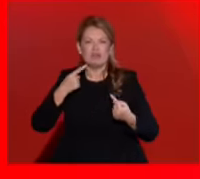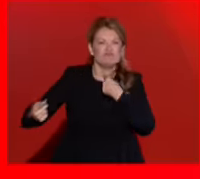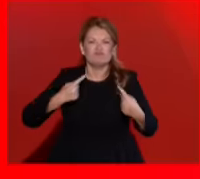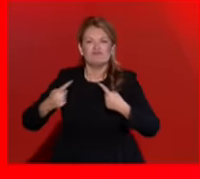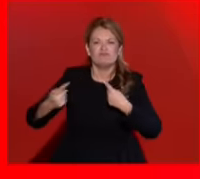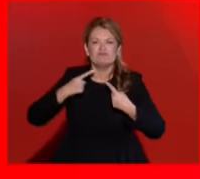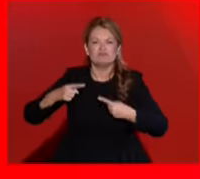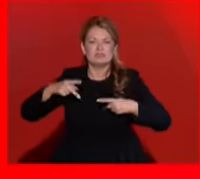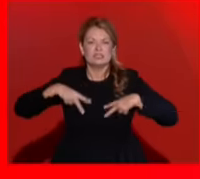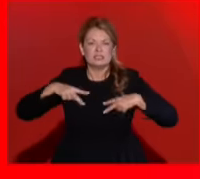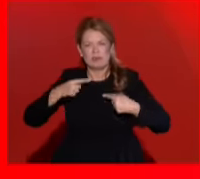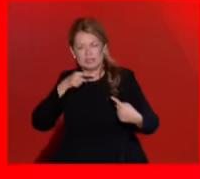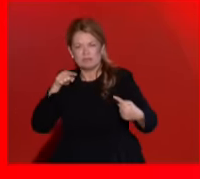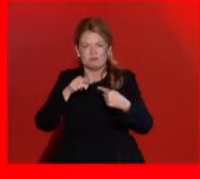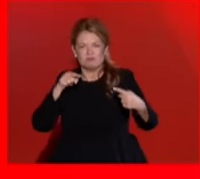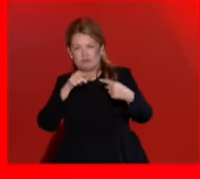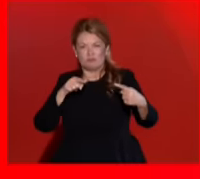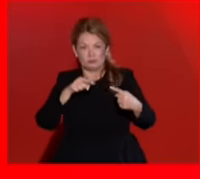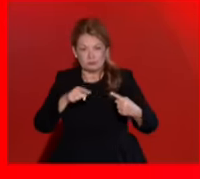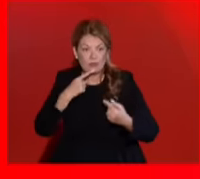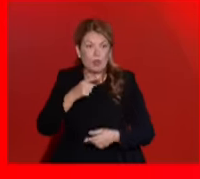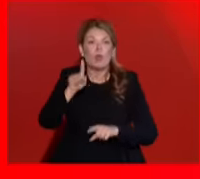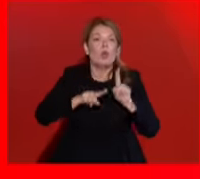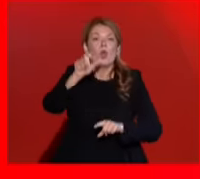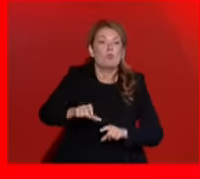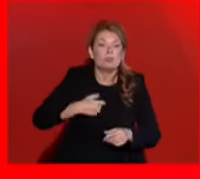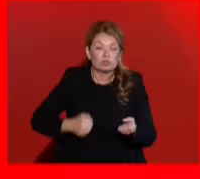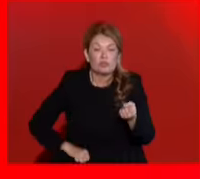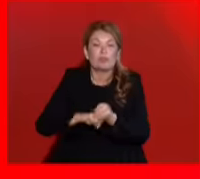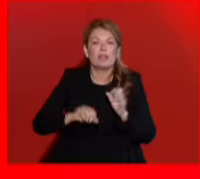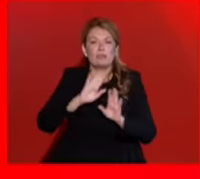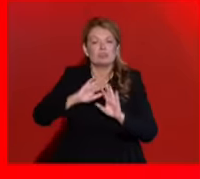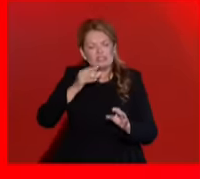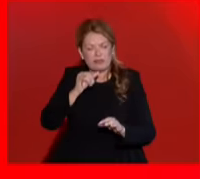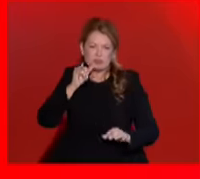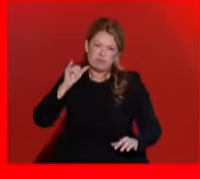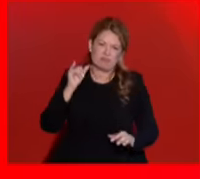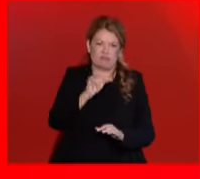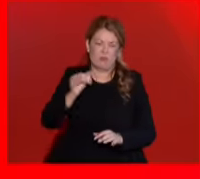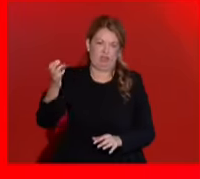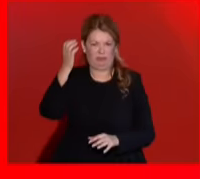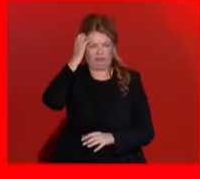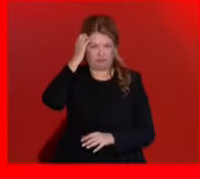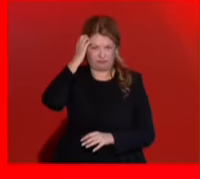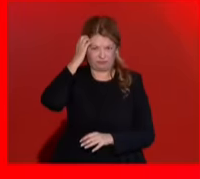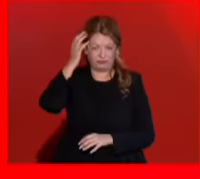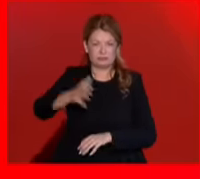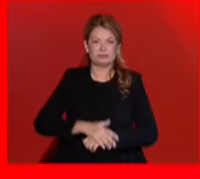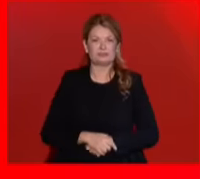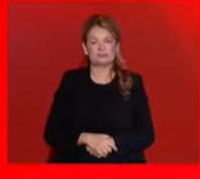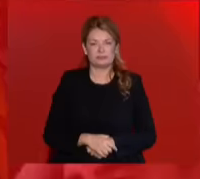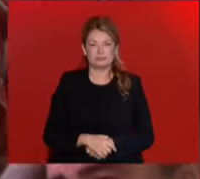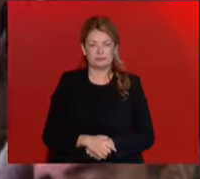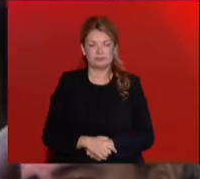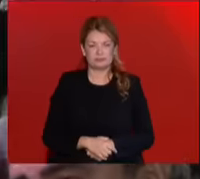αντιπολίτευσης θα κουβαλά ένα ιστορικό στίγμα, μια απόλυτη πολιτική